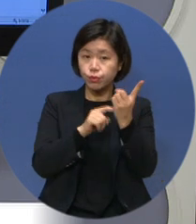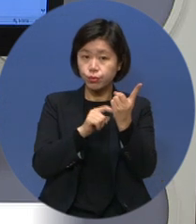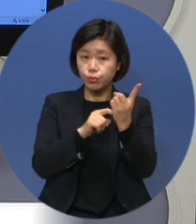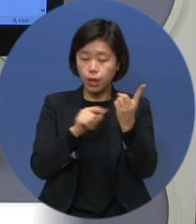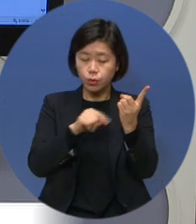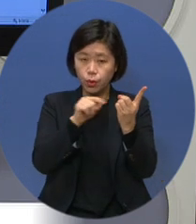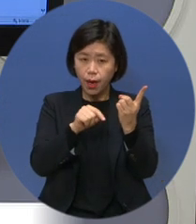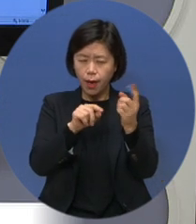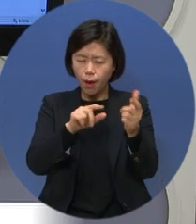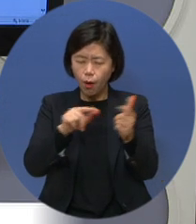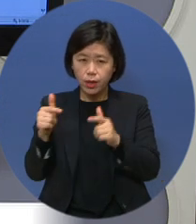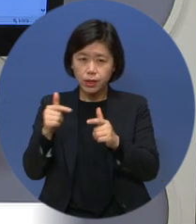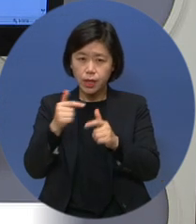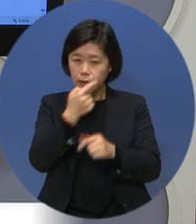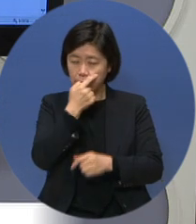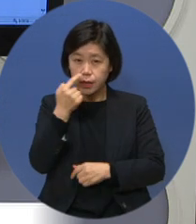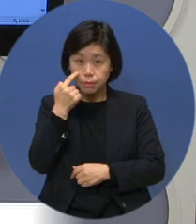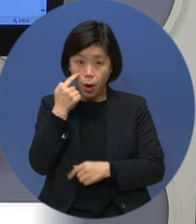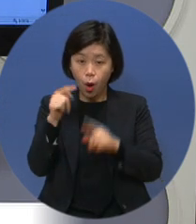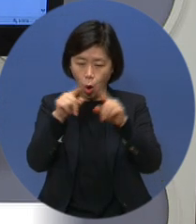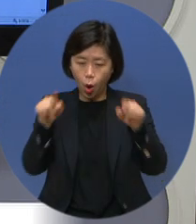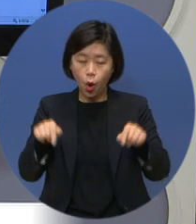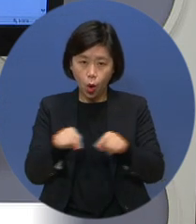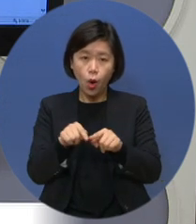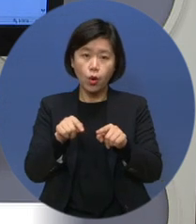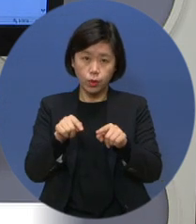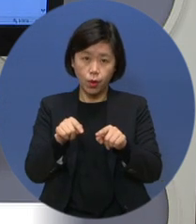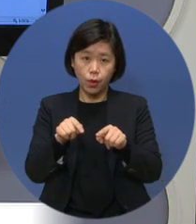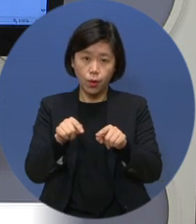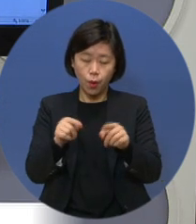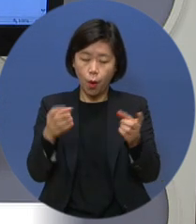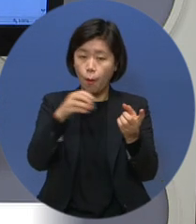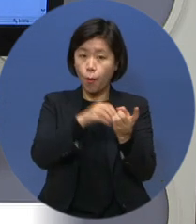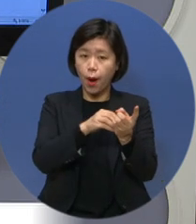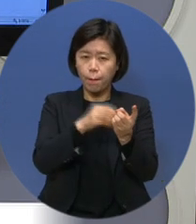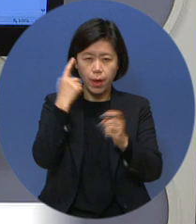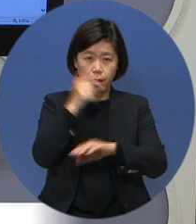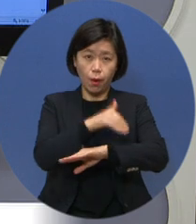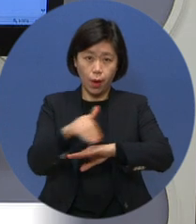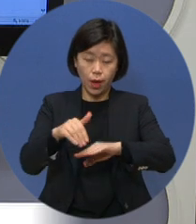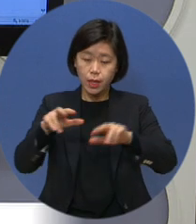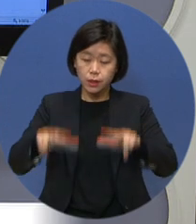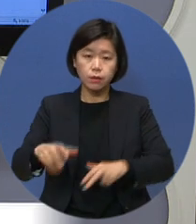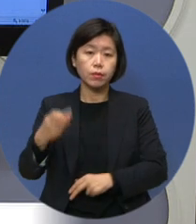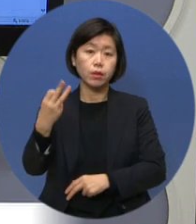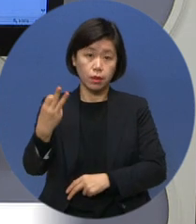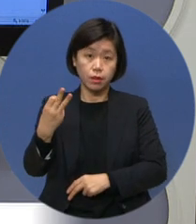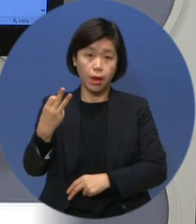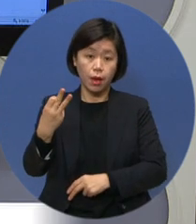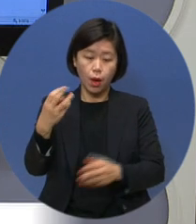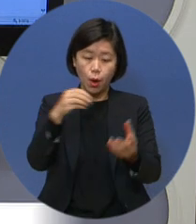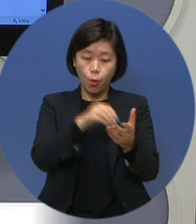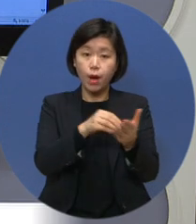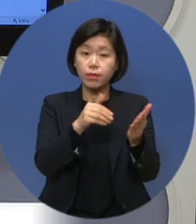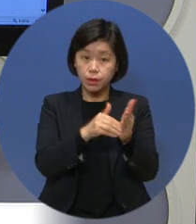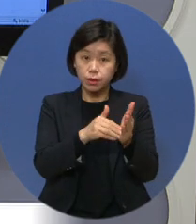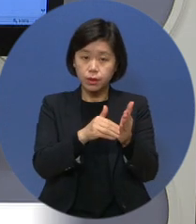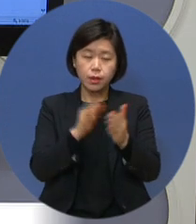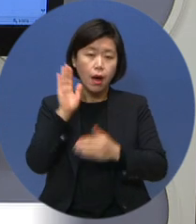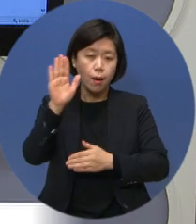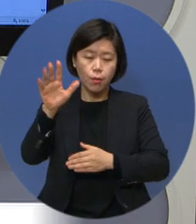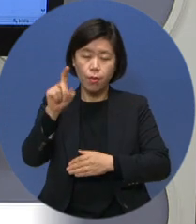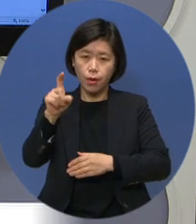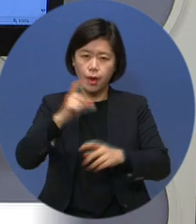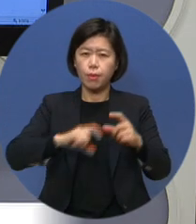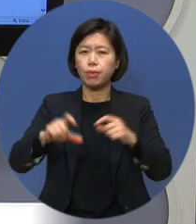초본과 병적 증명서 된 13종 에서 10종을 추가한 총 23종 을 13일부터 서비스 한다 고